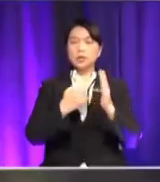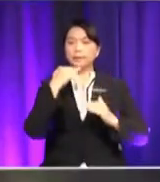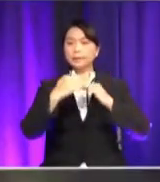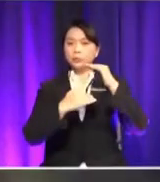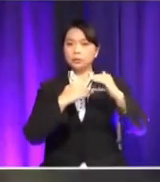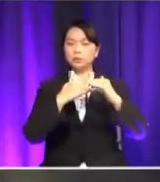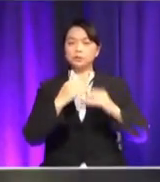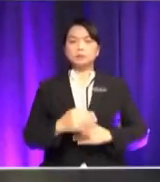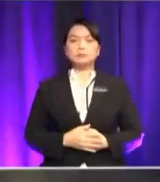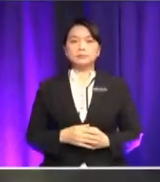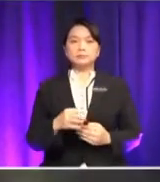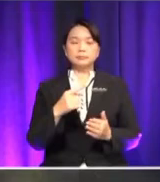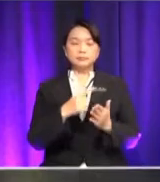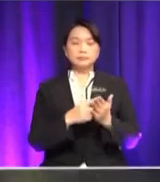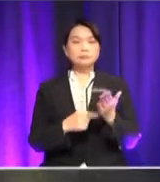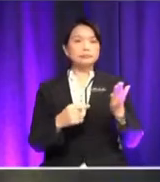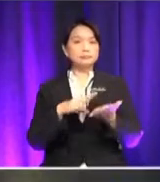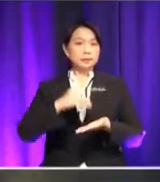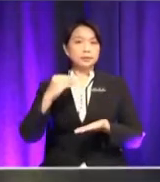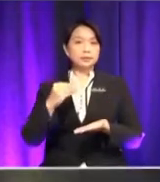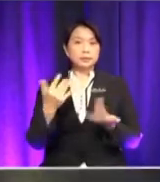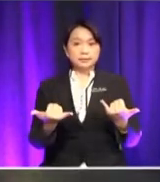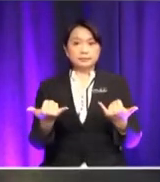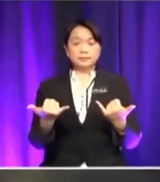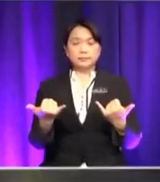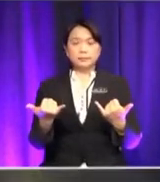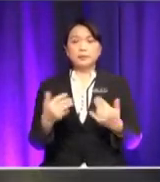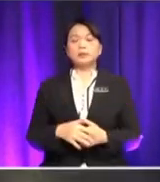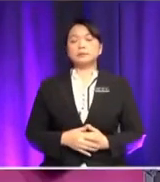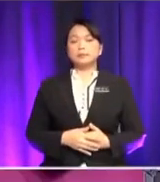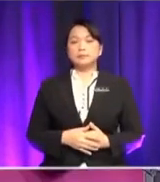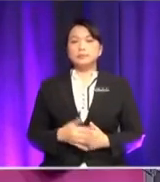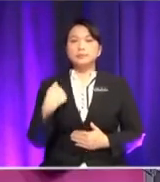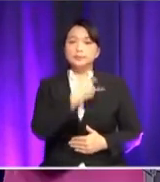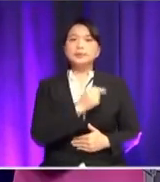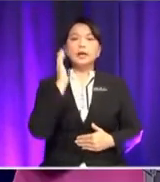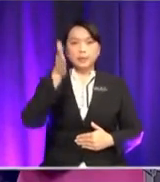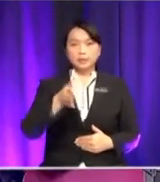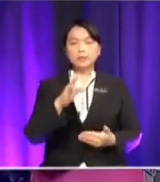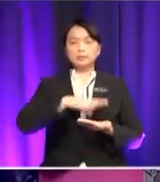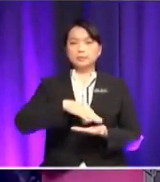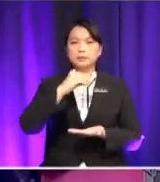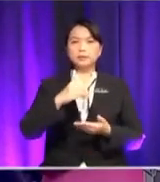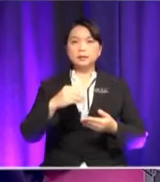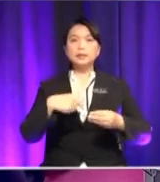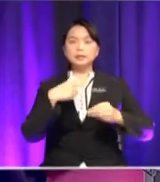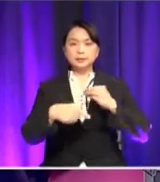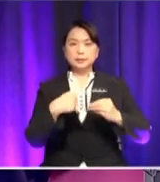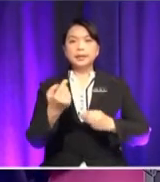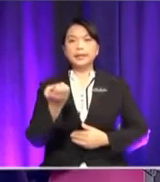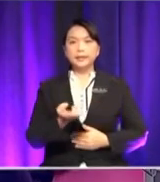waktu itu saya gosip nih kali ini aku pula diskusi kita Laila ah yang seterusnya kita akan mempelajari tentang